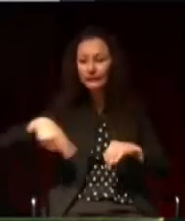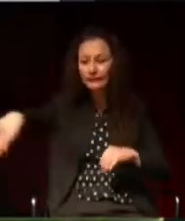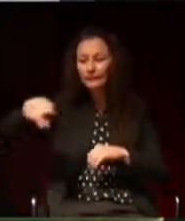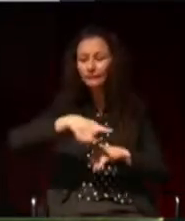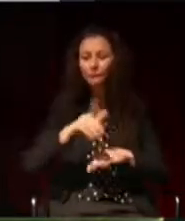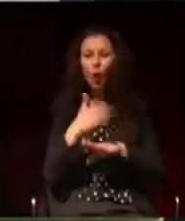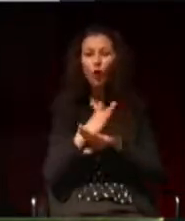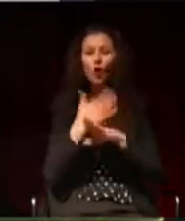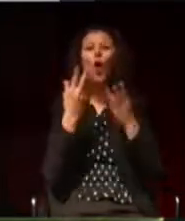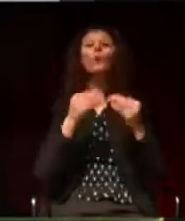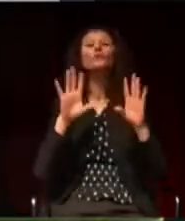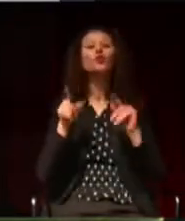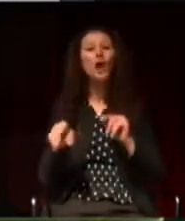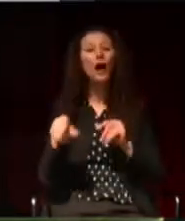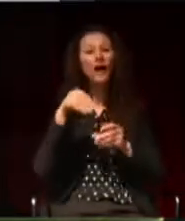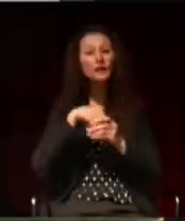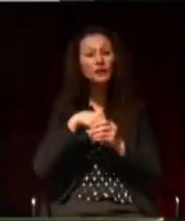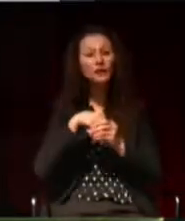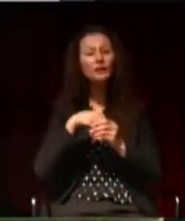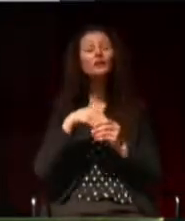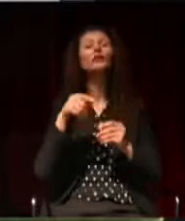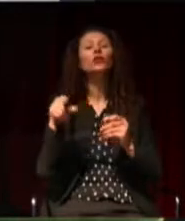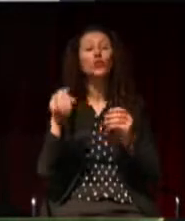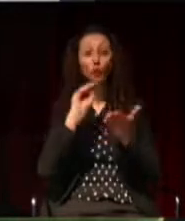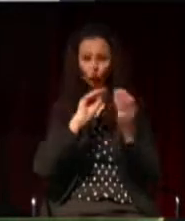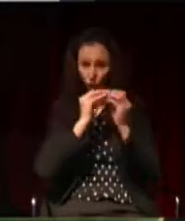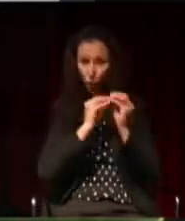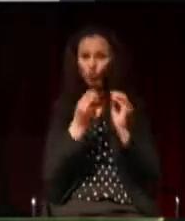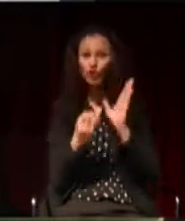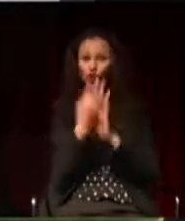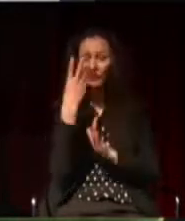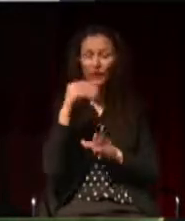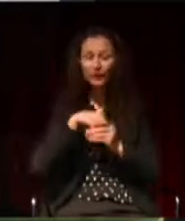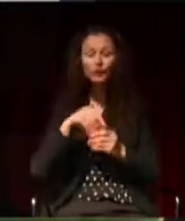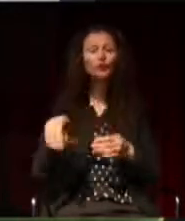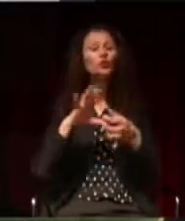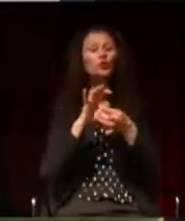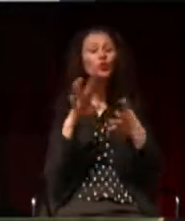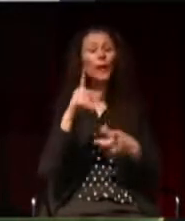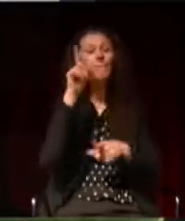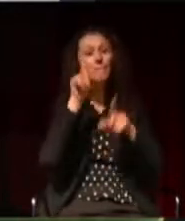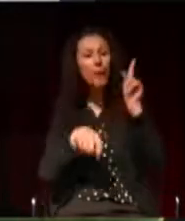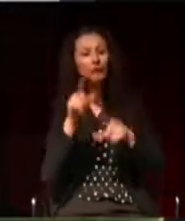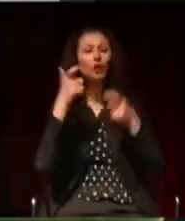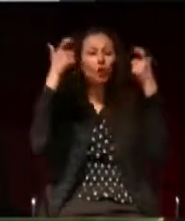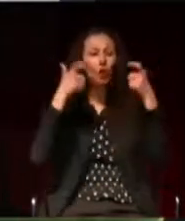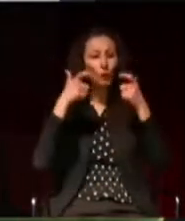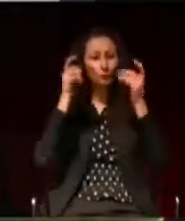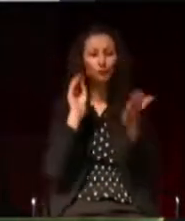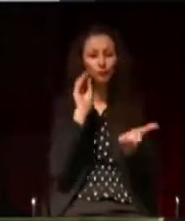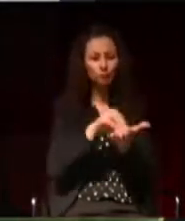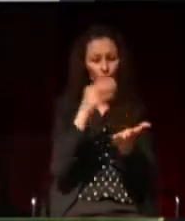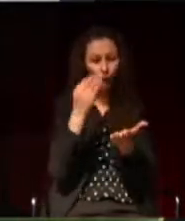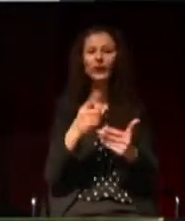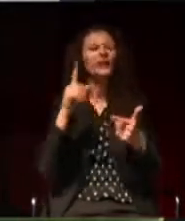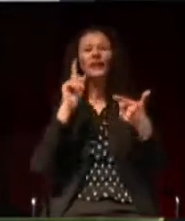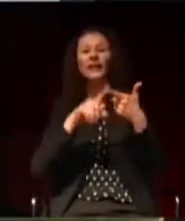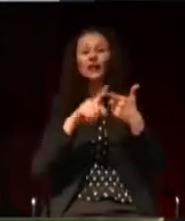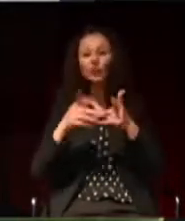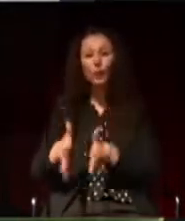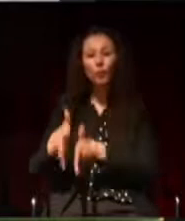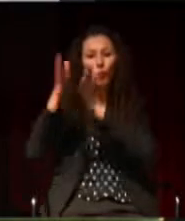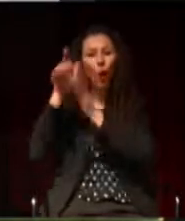ortak olmayacağı veya muvaffakat sorunu çıkacağı için bunu çözen bazı hükümler oluşturduk. Diğer ikinci